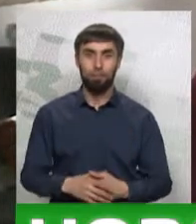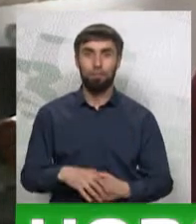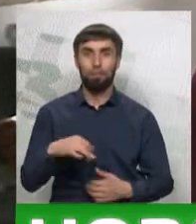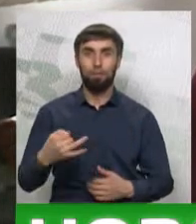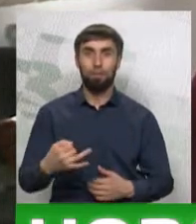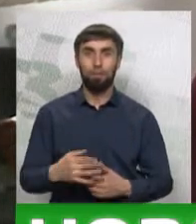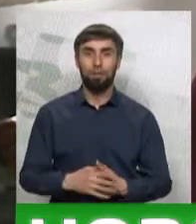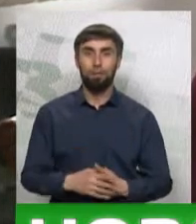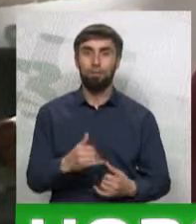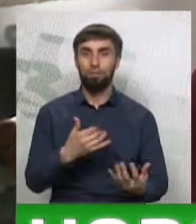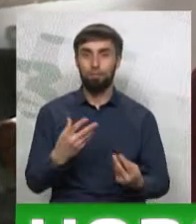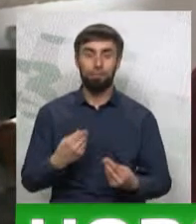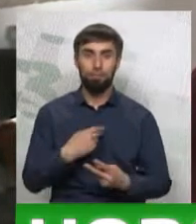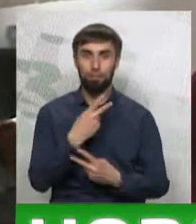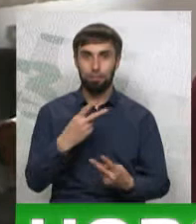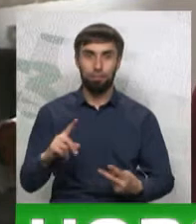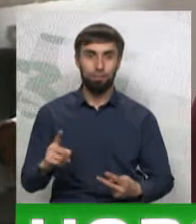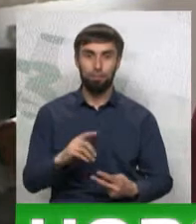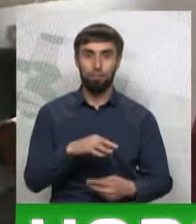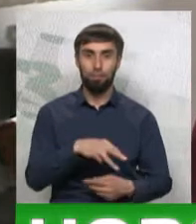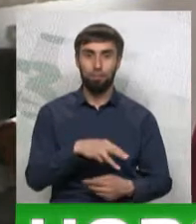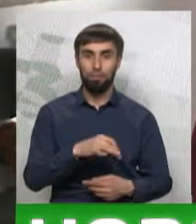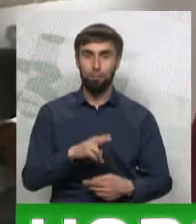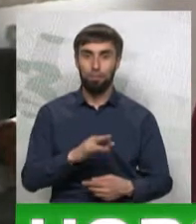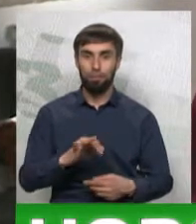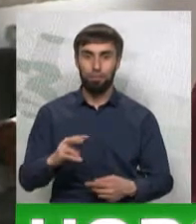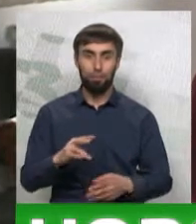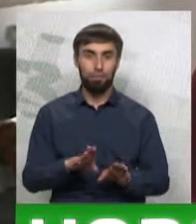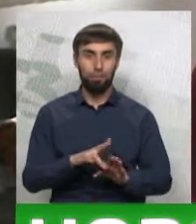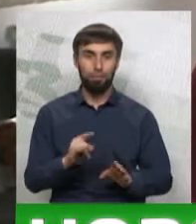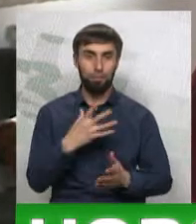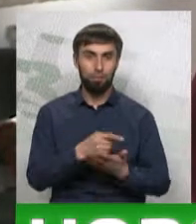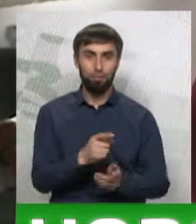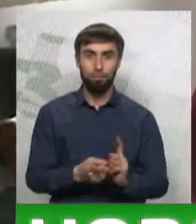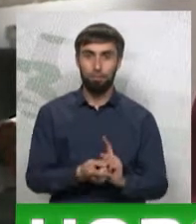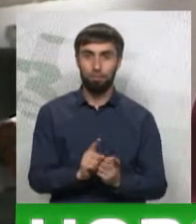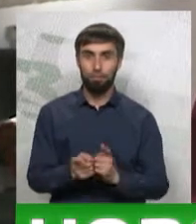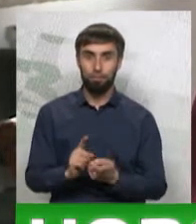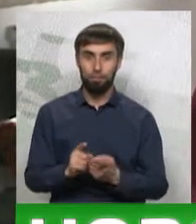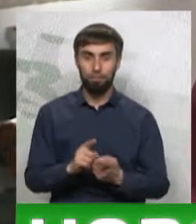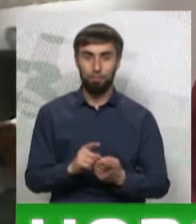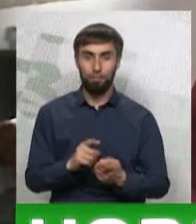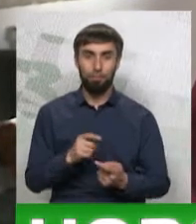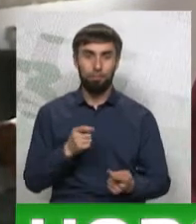теперь мы видим что омикрон как бы неё свои коррективы и